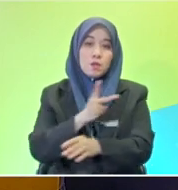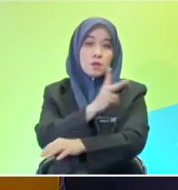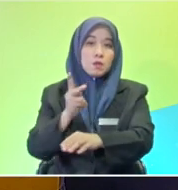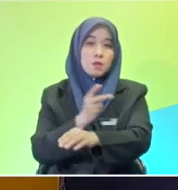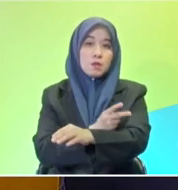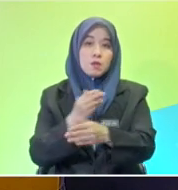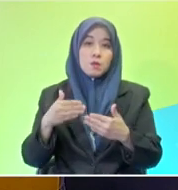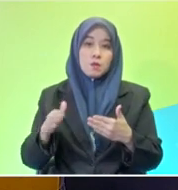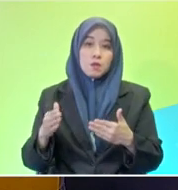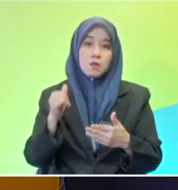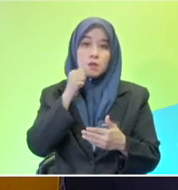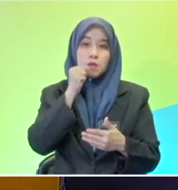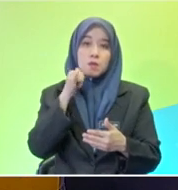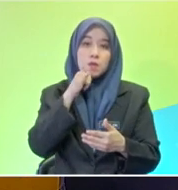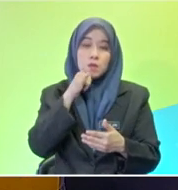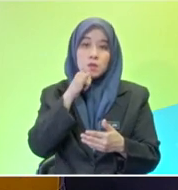Kemudian Fika kena guna